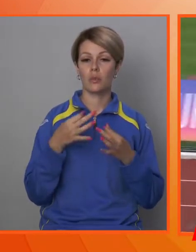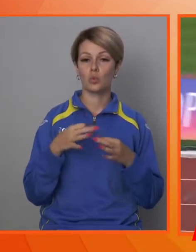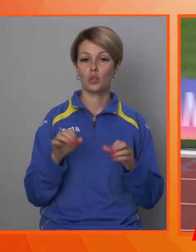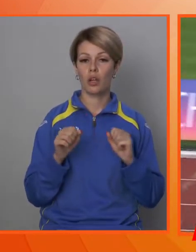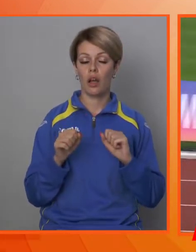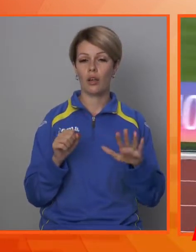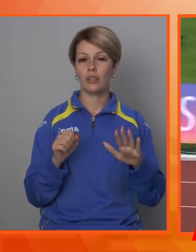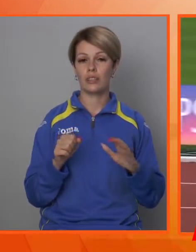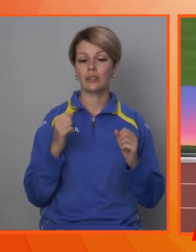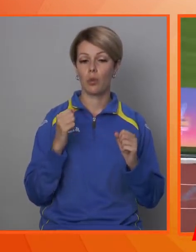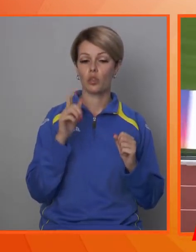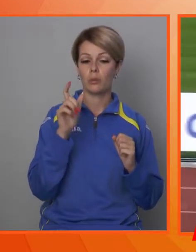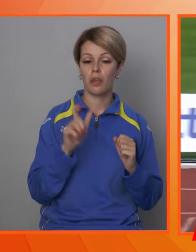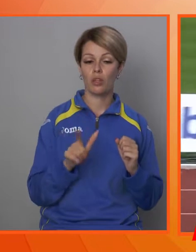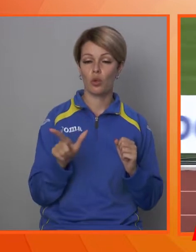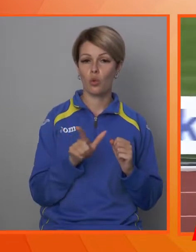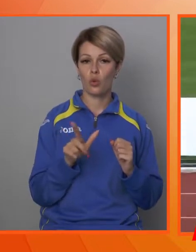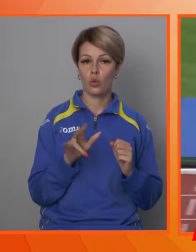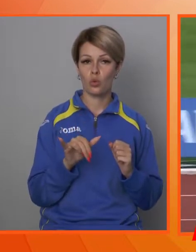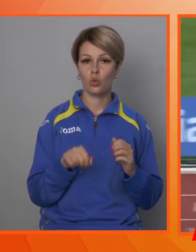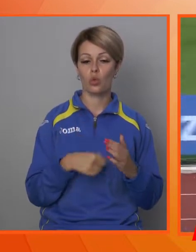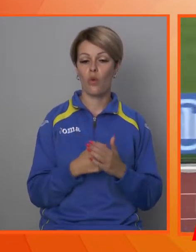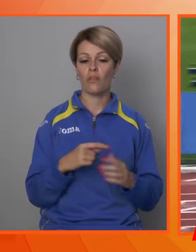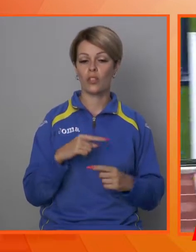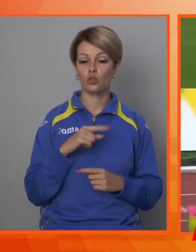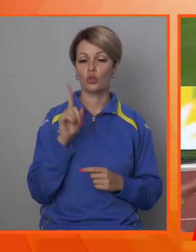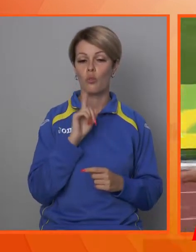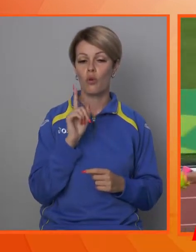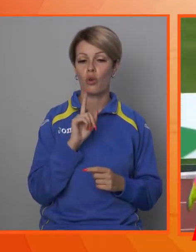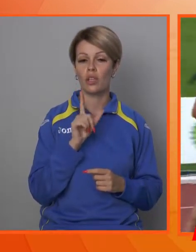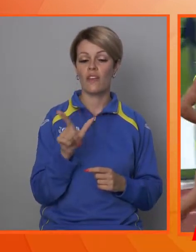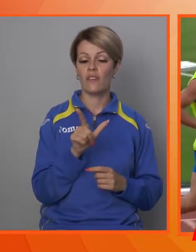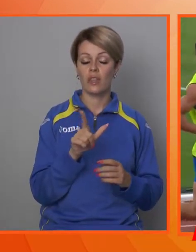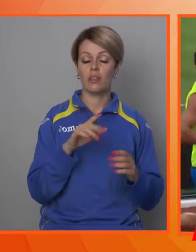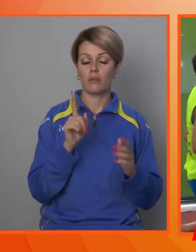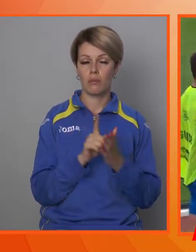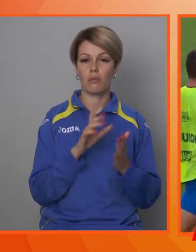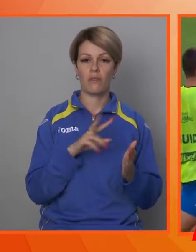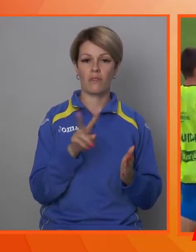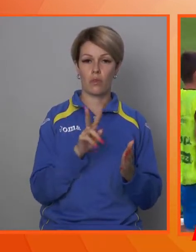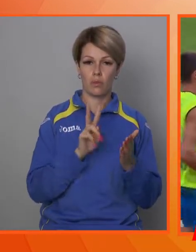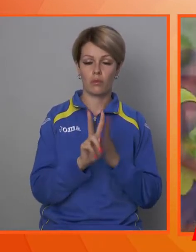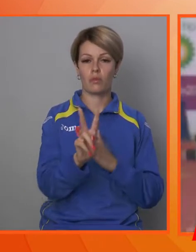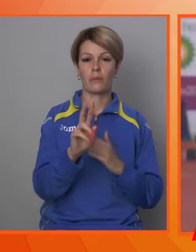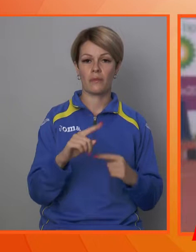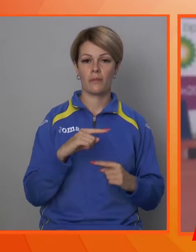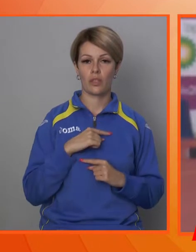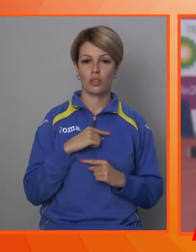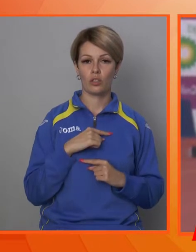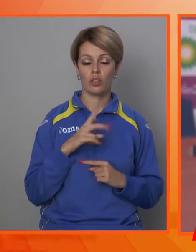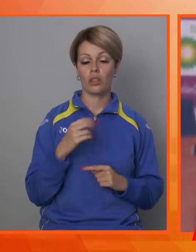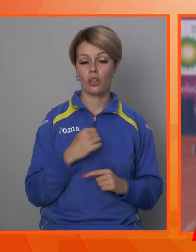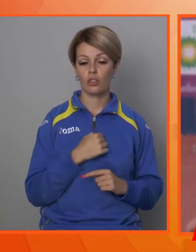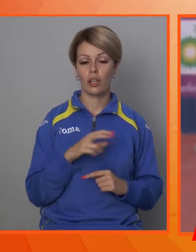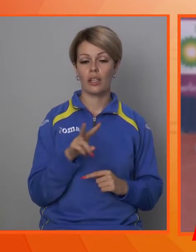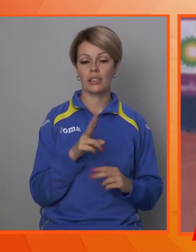відпускати спортсменку до фінішу, поки він не фінішує. І, на жаль,